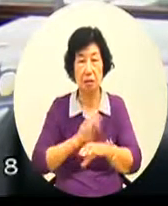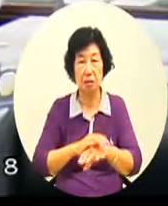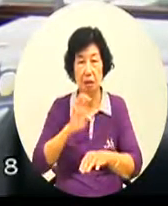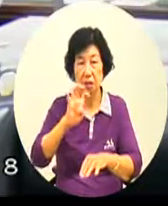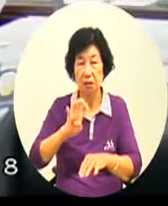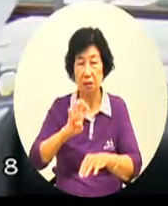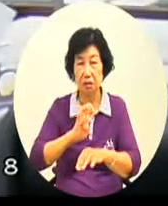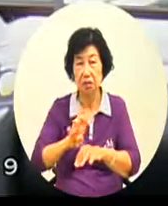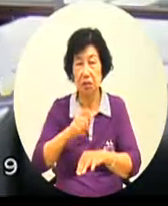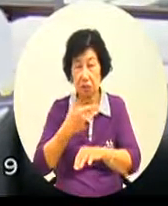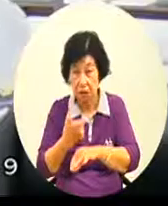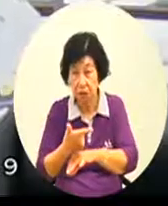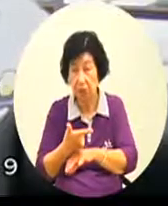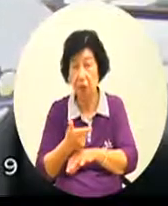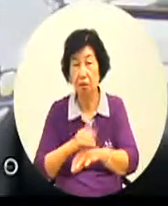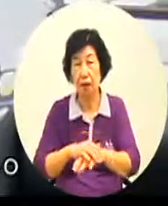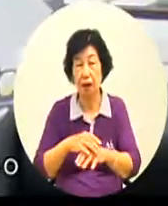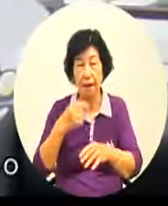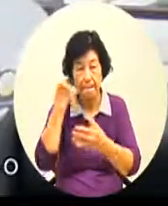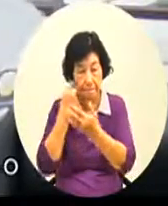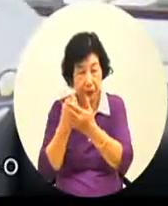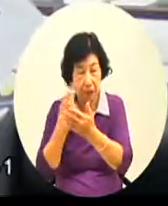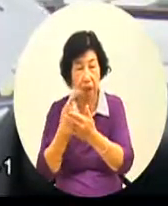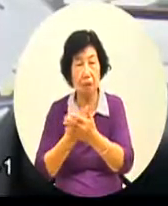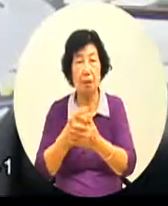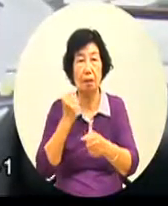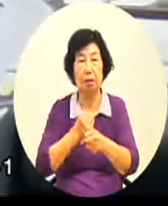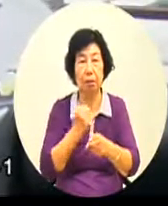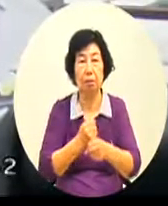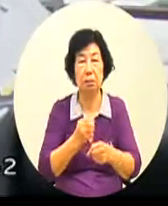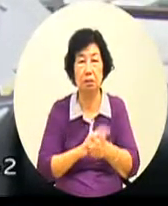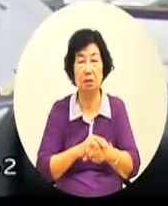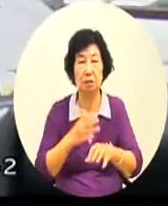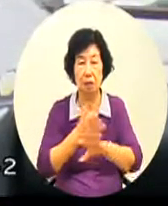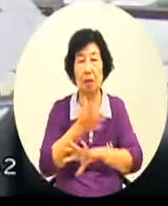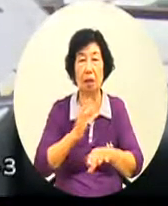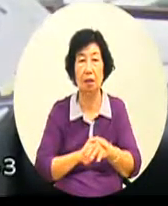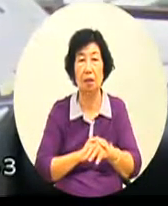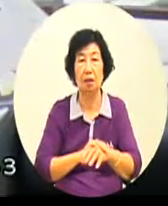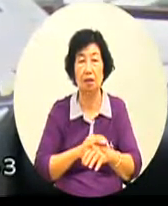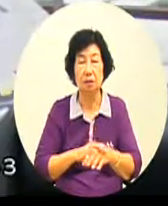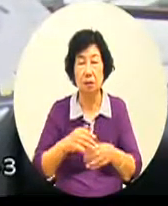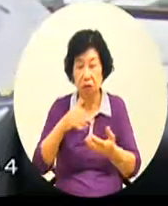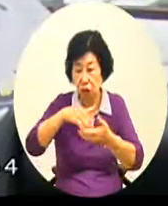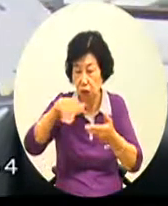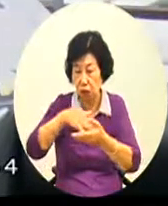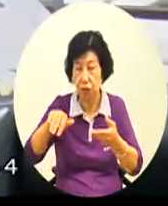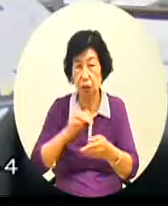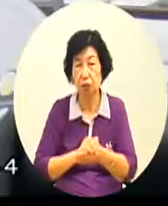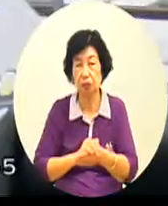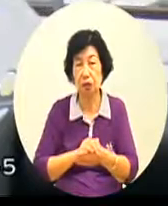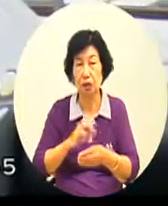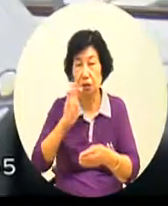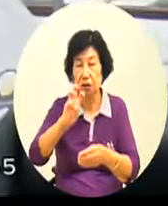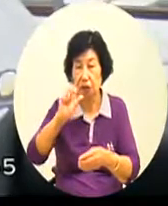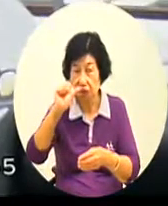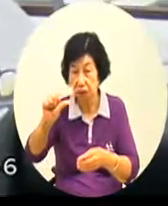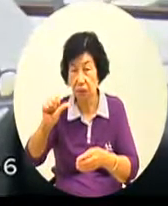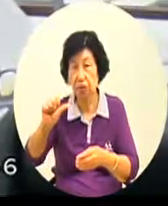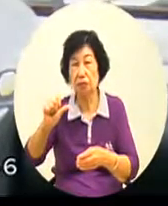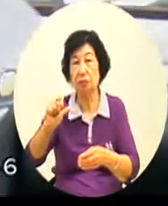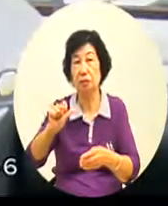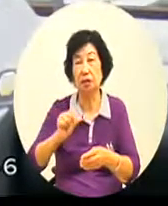的次数就是每个月都超过的，我们统计起来有172个月，35个局处有